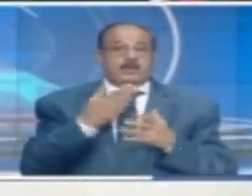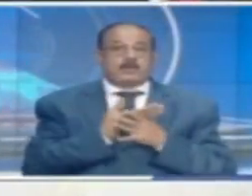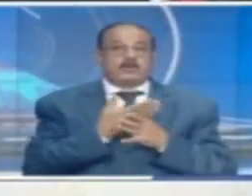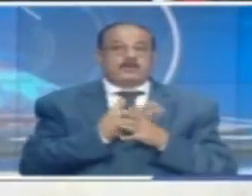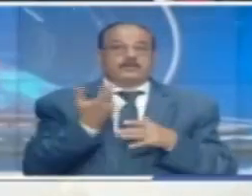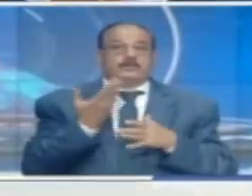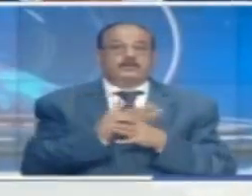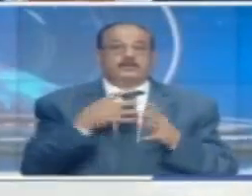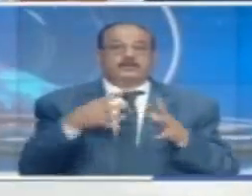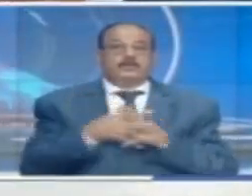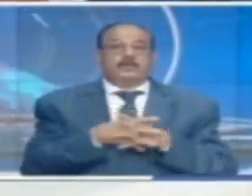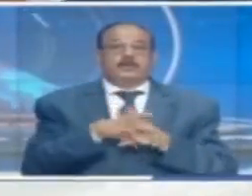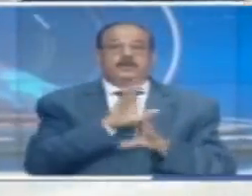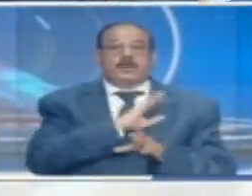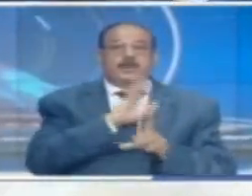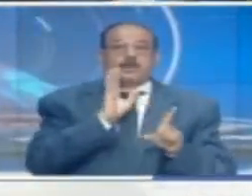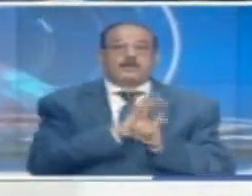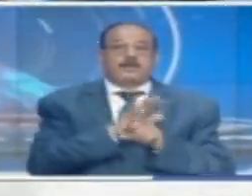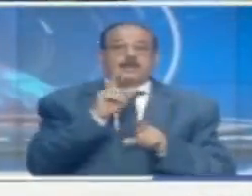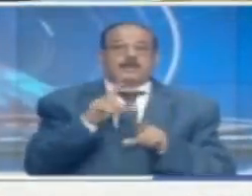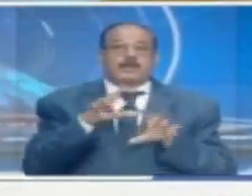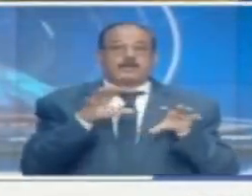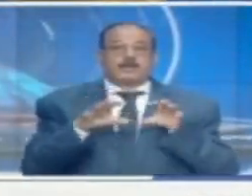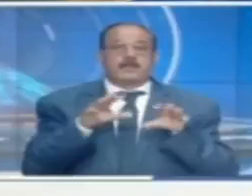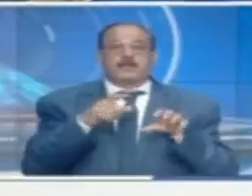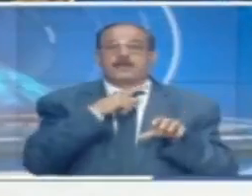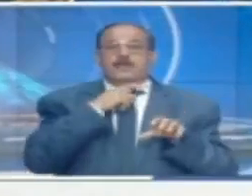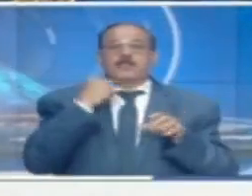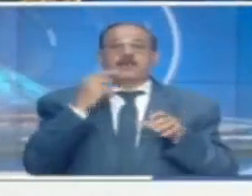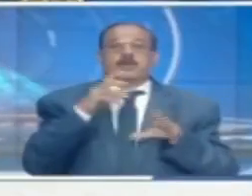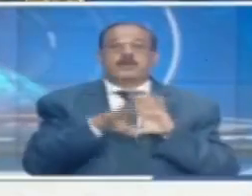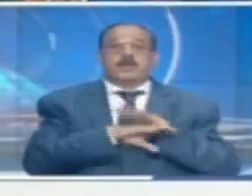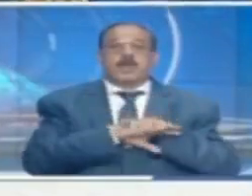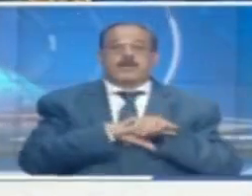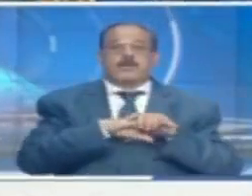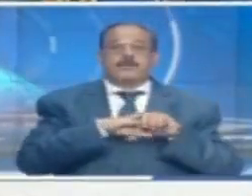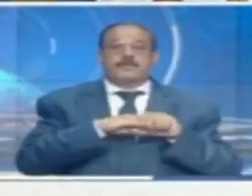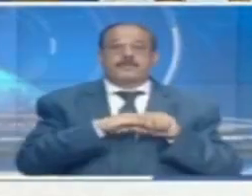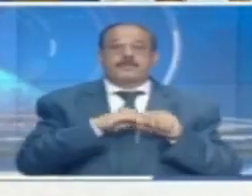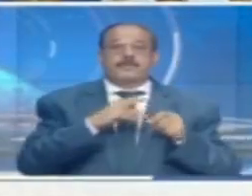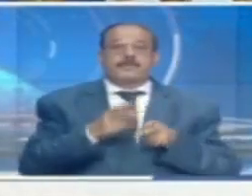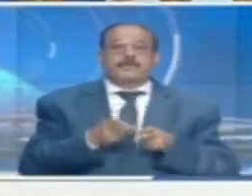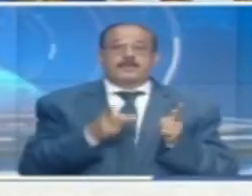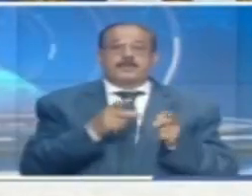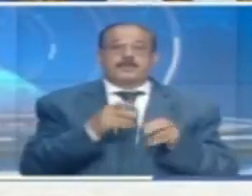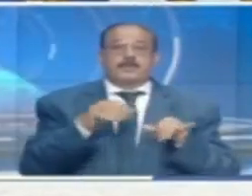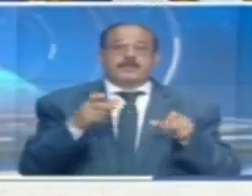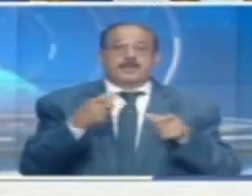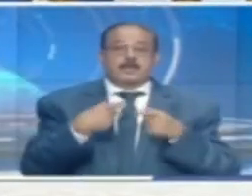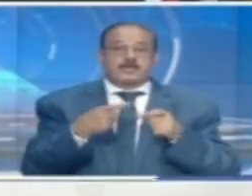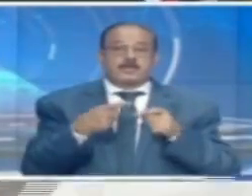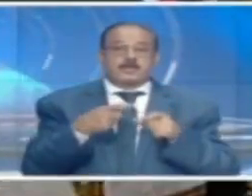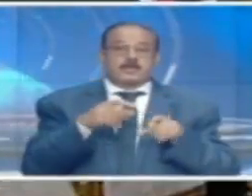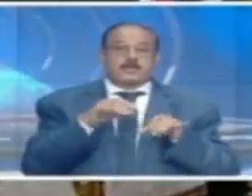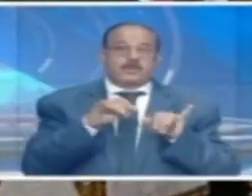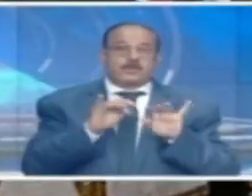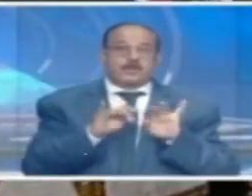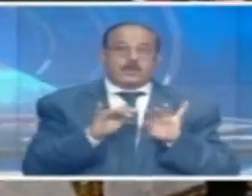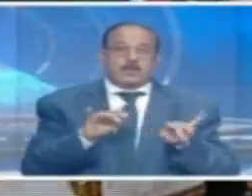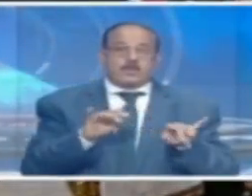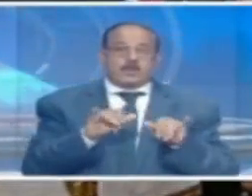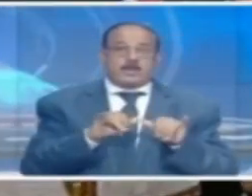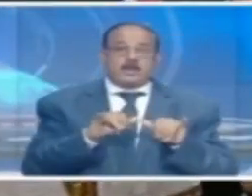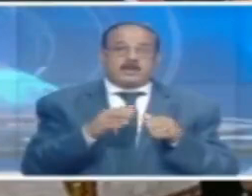وتم خلال اللقاء بحث سبل تعزيز التعاون العسكري والأمني بين البلدين خاصة في التصنيع المشترك ونقل